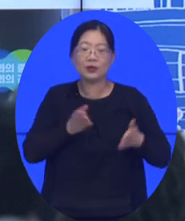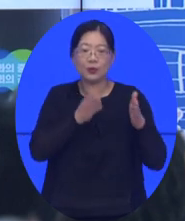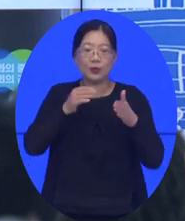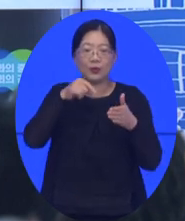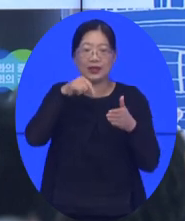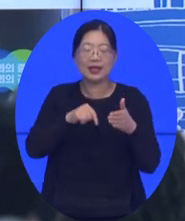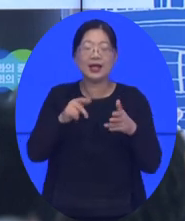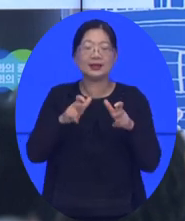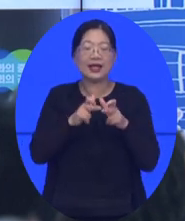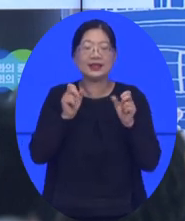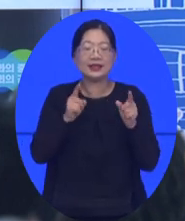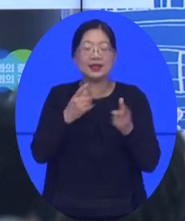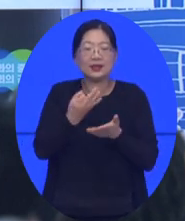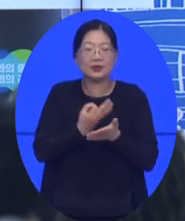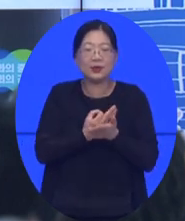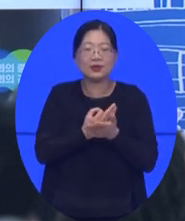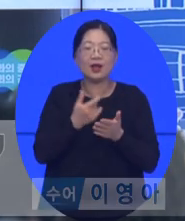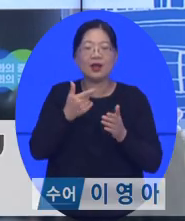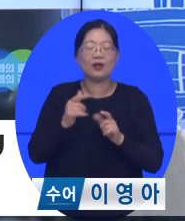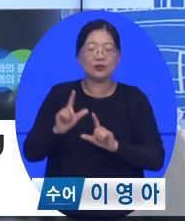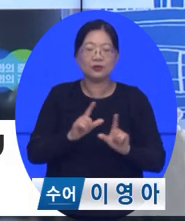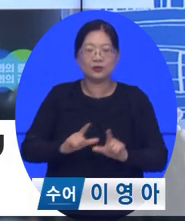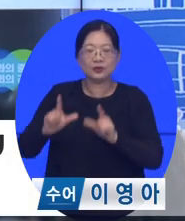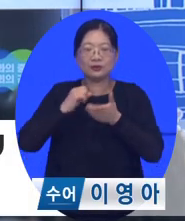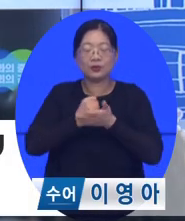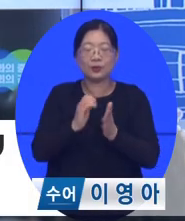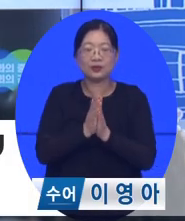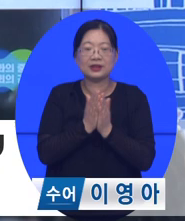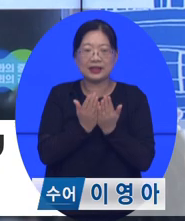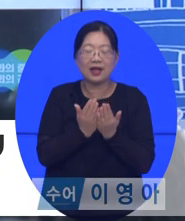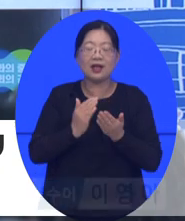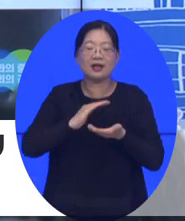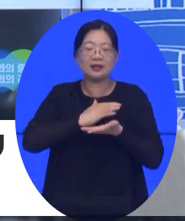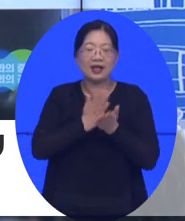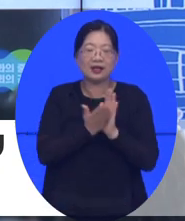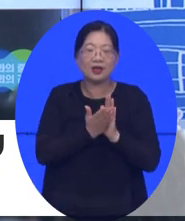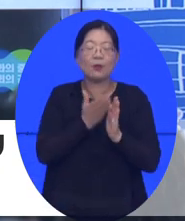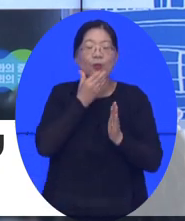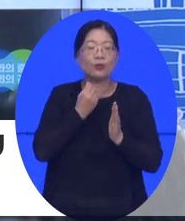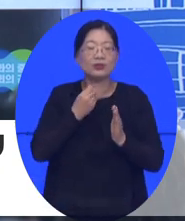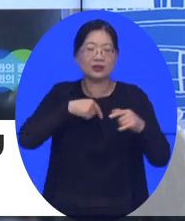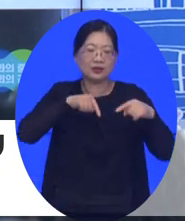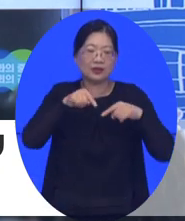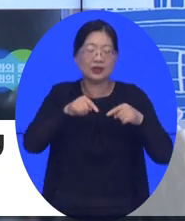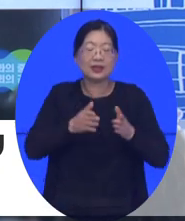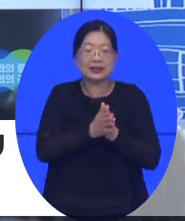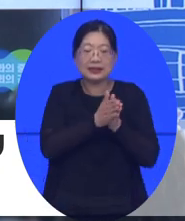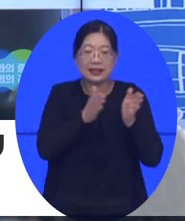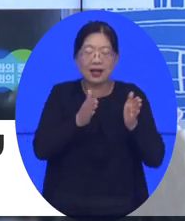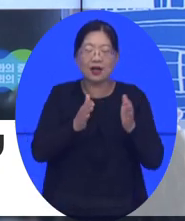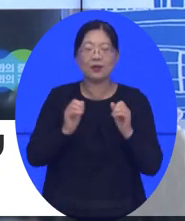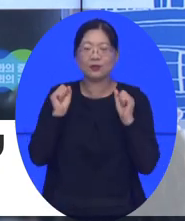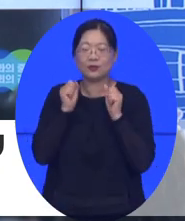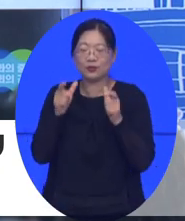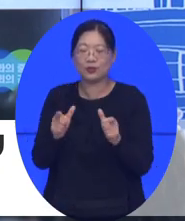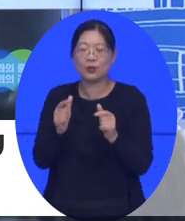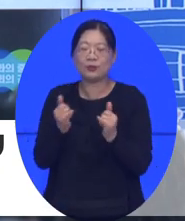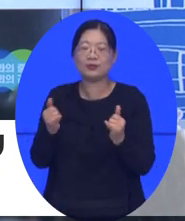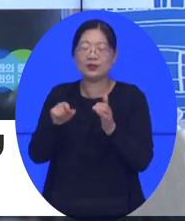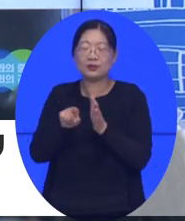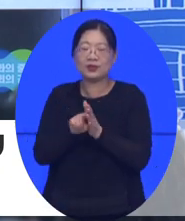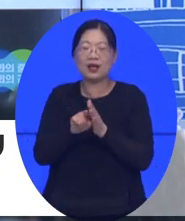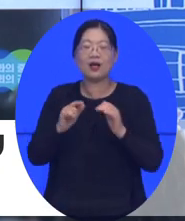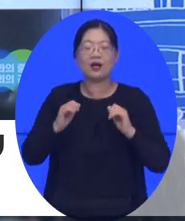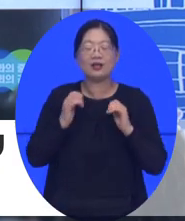최근 경기도에서는 장애인 기회소득, 누림통장 등 다양한 장애인 복지 정책이 생겨나고 있는데요. 이번엔 북부 도민들을